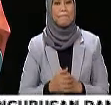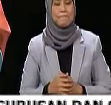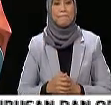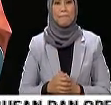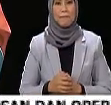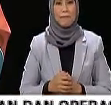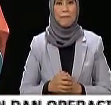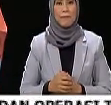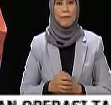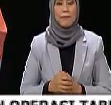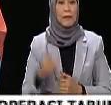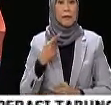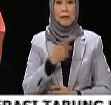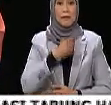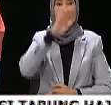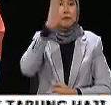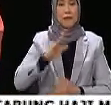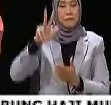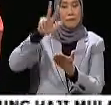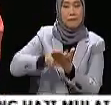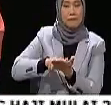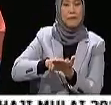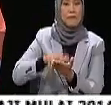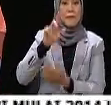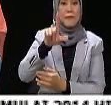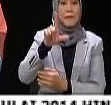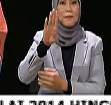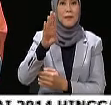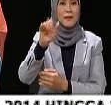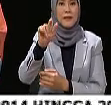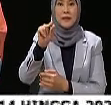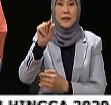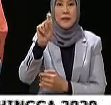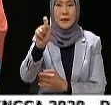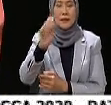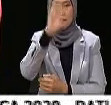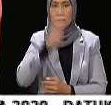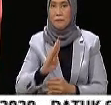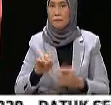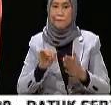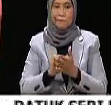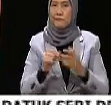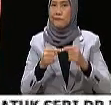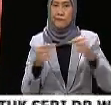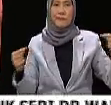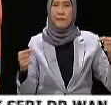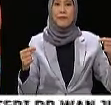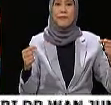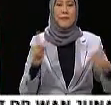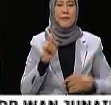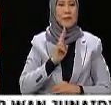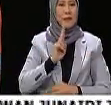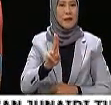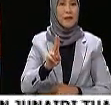gitu tidak pernah mengira lgbt karena itu ialah bertentangan dengan agama dan